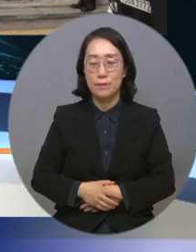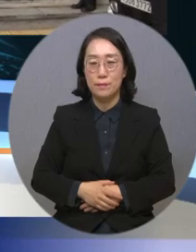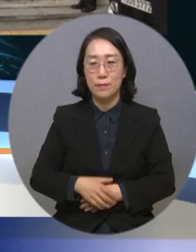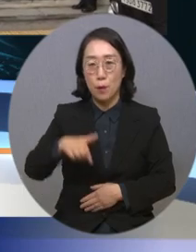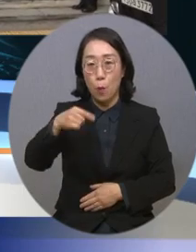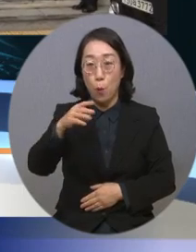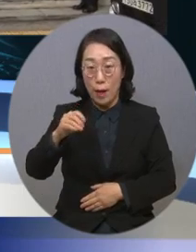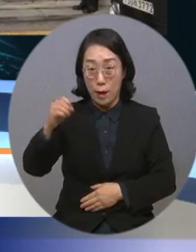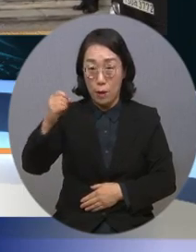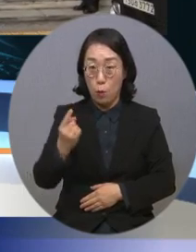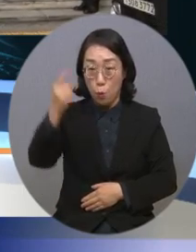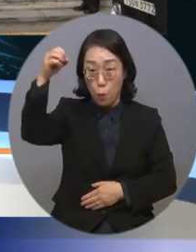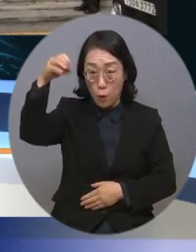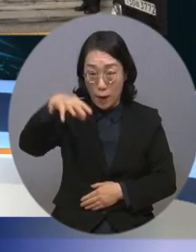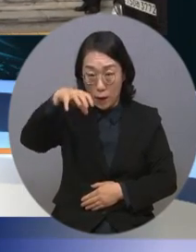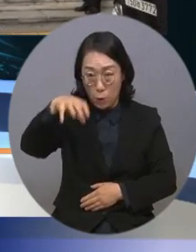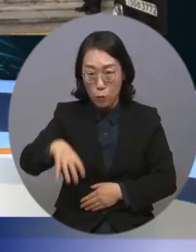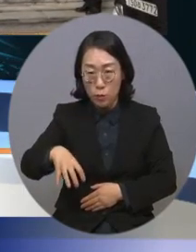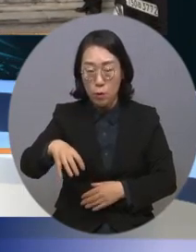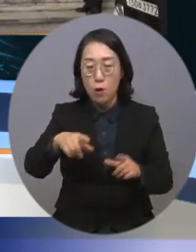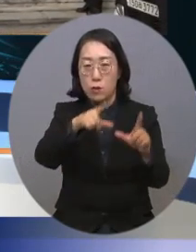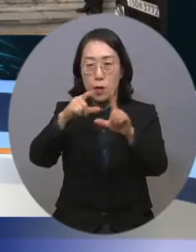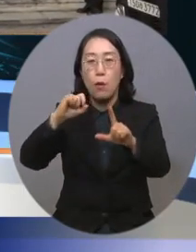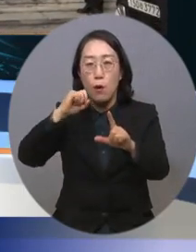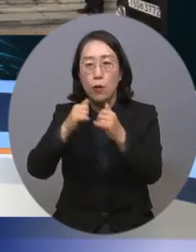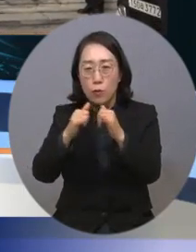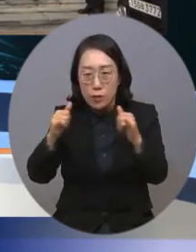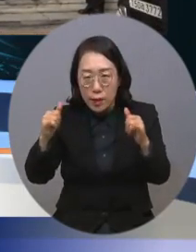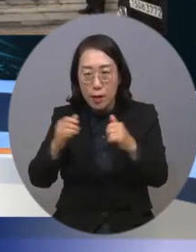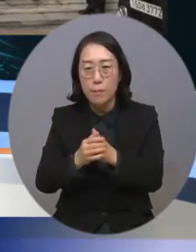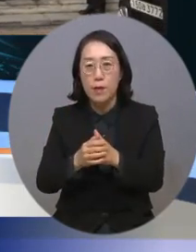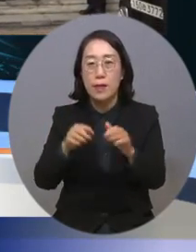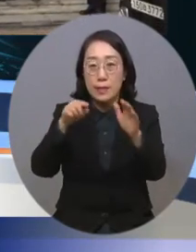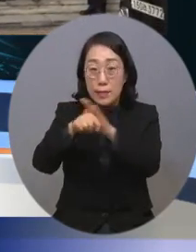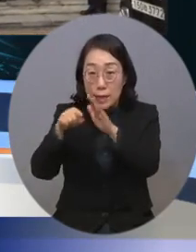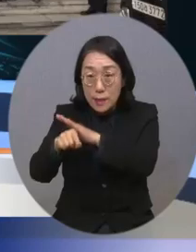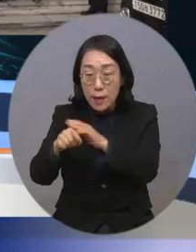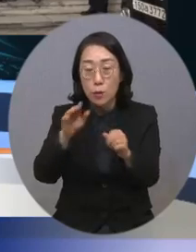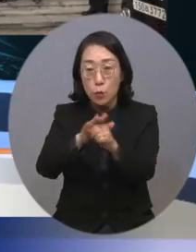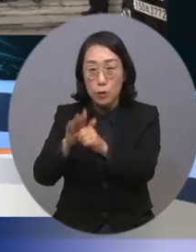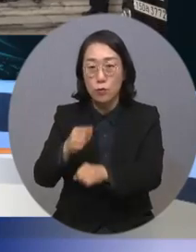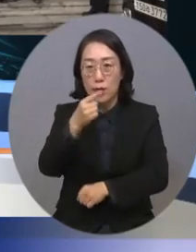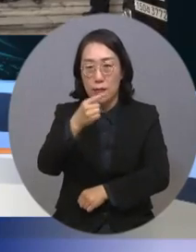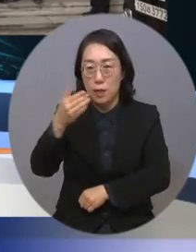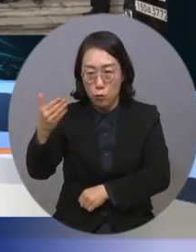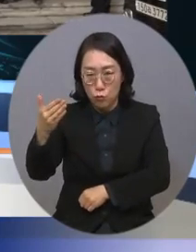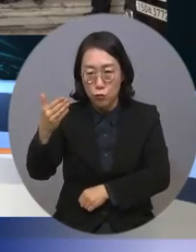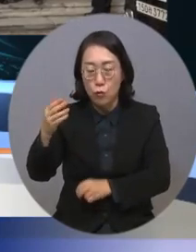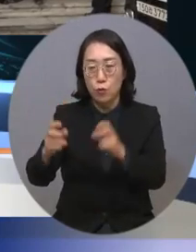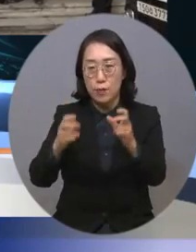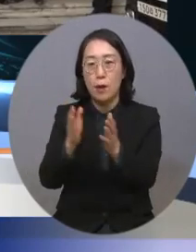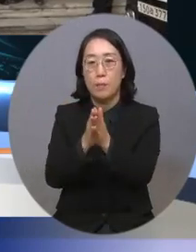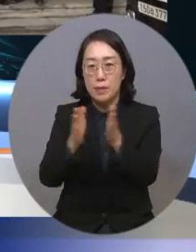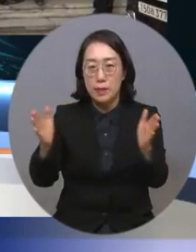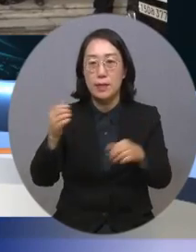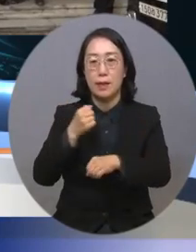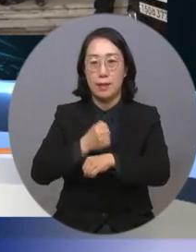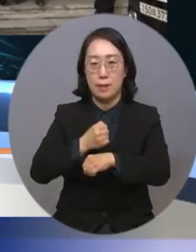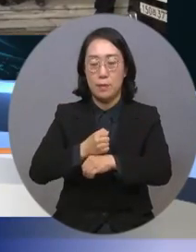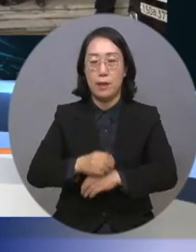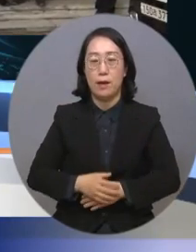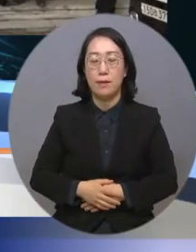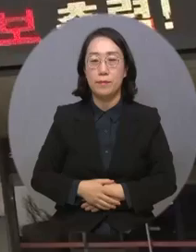고양시가 취약계층을 적극 지원하기 위해 생활복지 119 사업을 추진하기로 했습니다. 자세한 소식 정우선 기자가